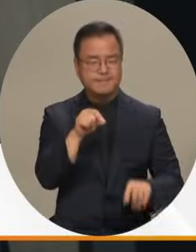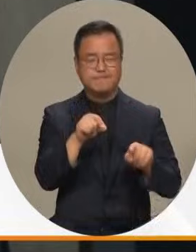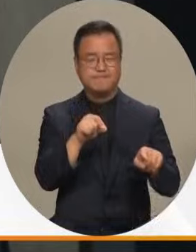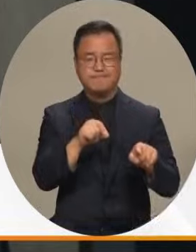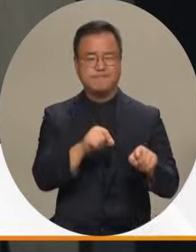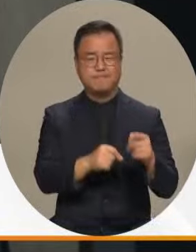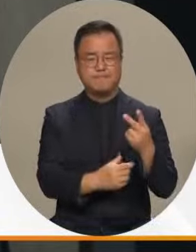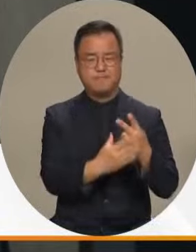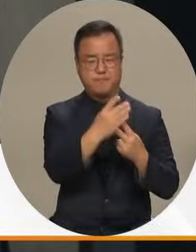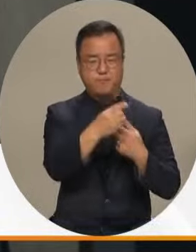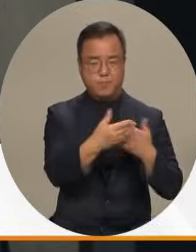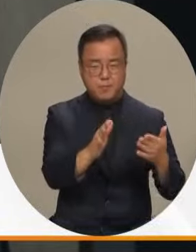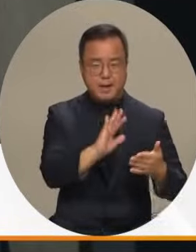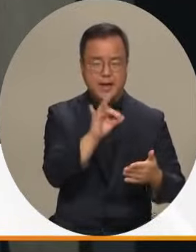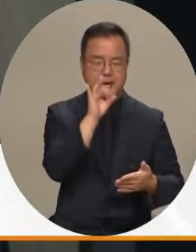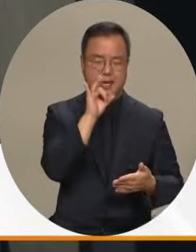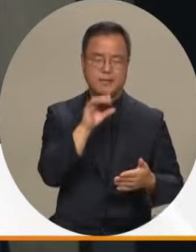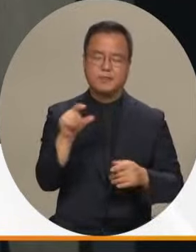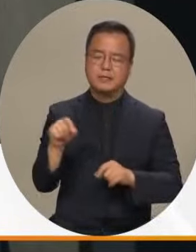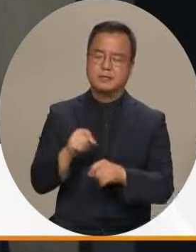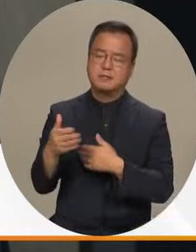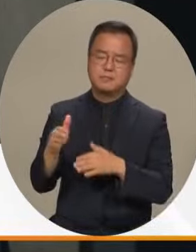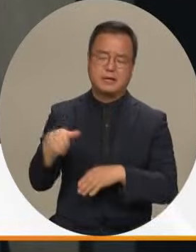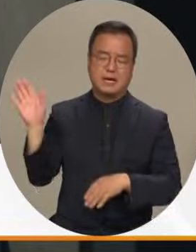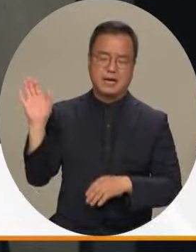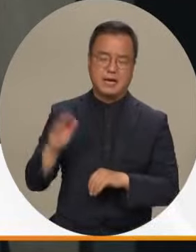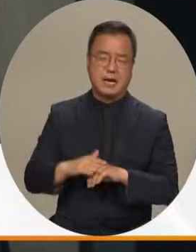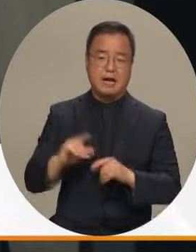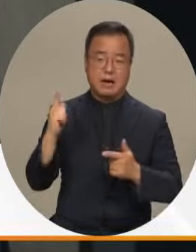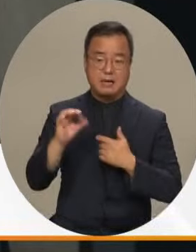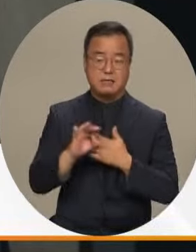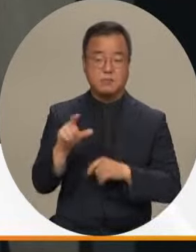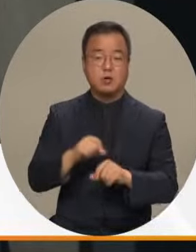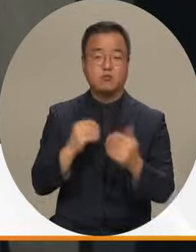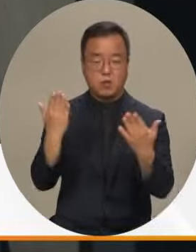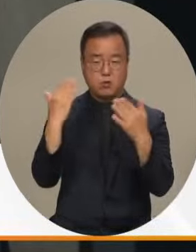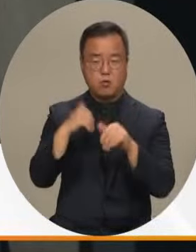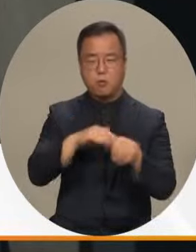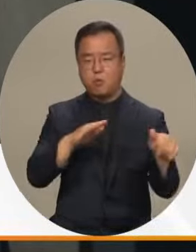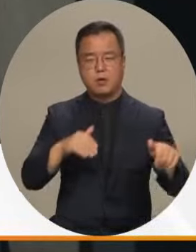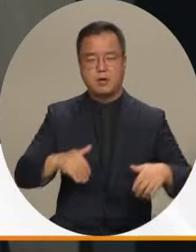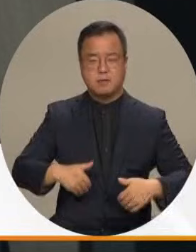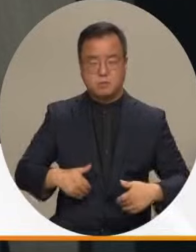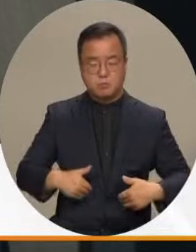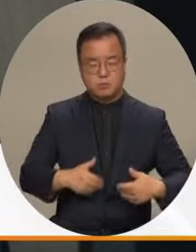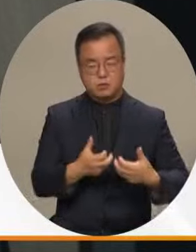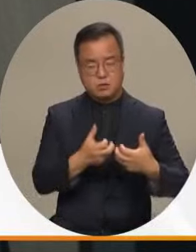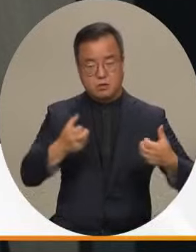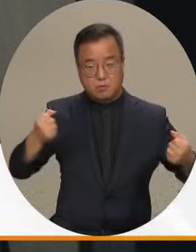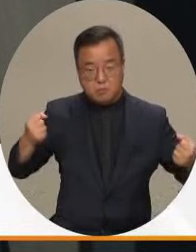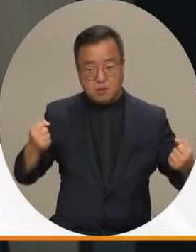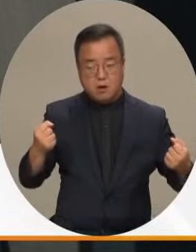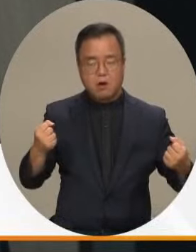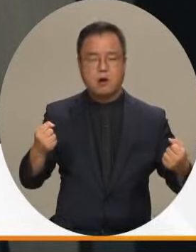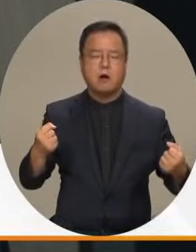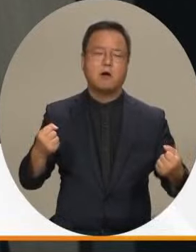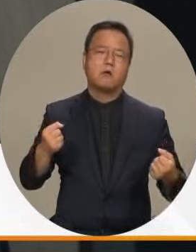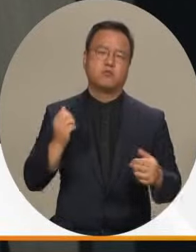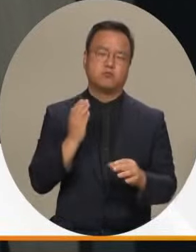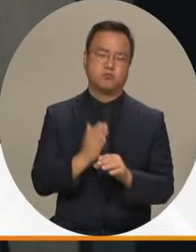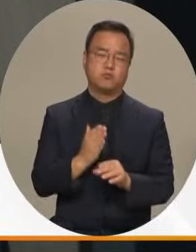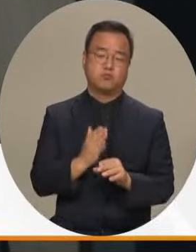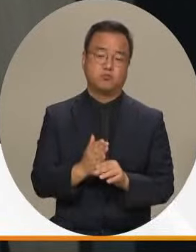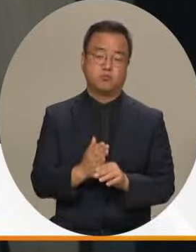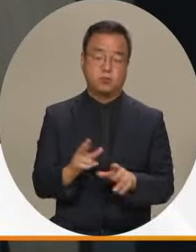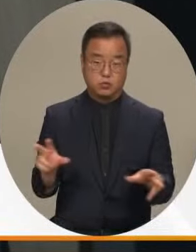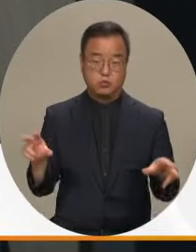안 되고 특수반으로 가야 해 라든가 특수반도 안 되고 특수학교로 가야 돼 라는 방식으로 분리되는 조치가 일어나고 있다 보니까 또 그